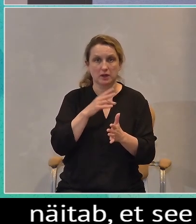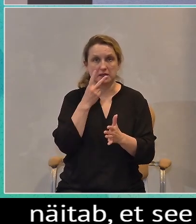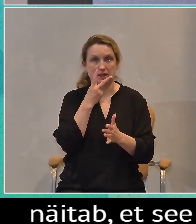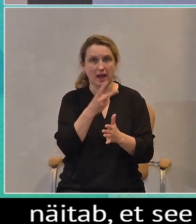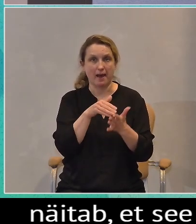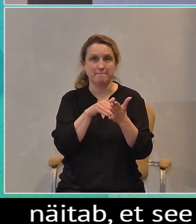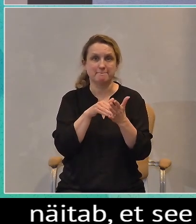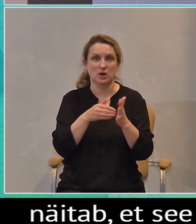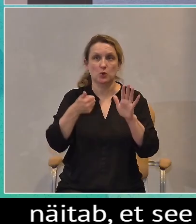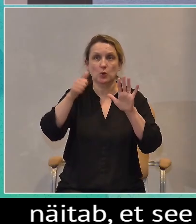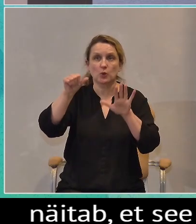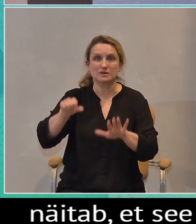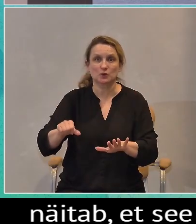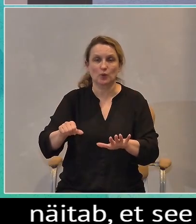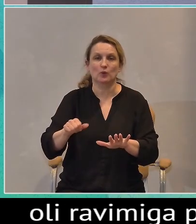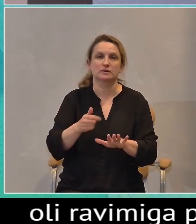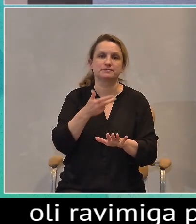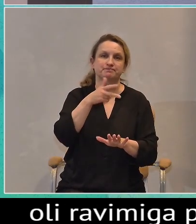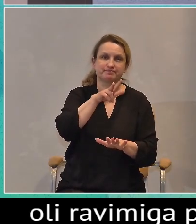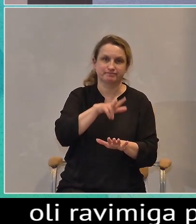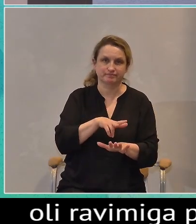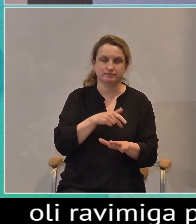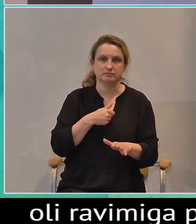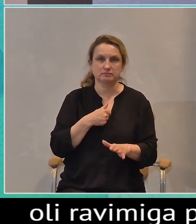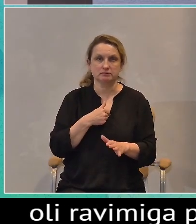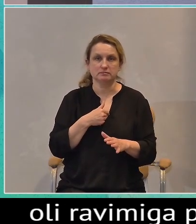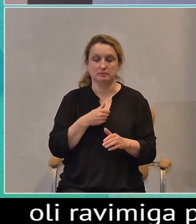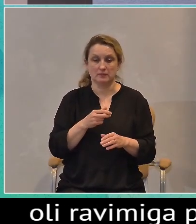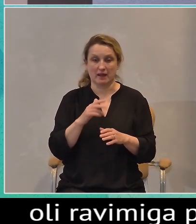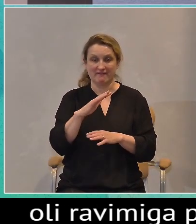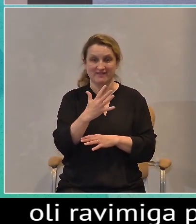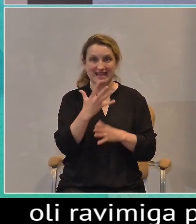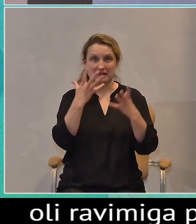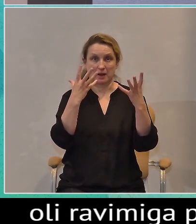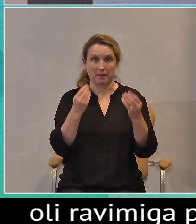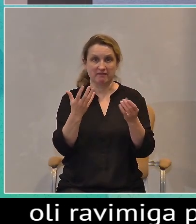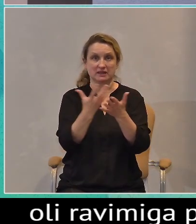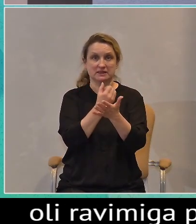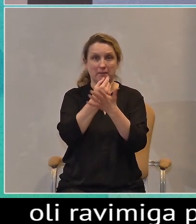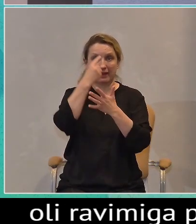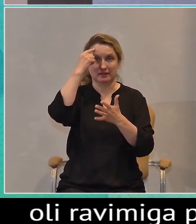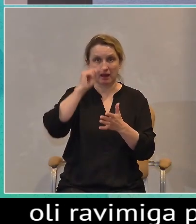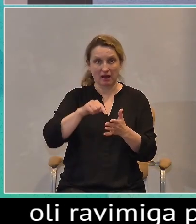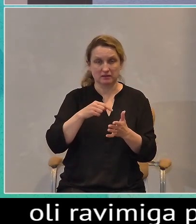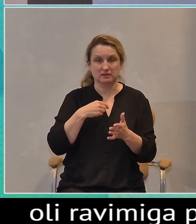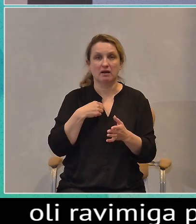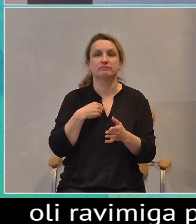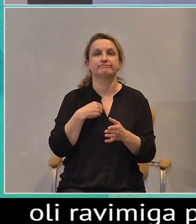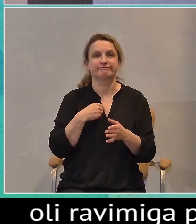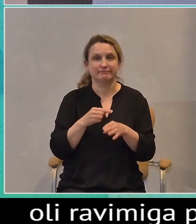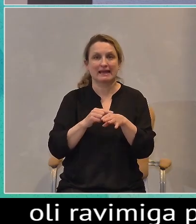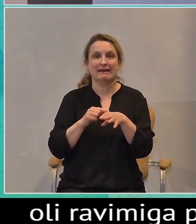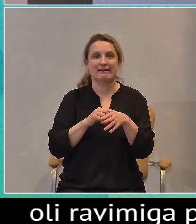Nii, kuidas meie siis raviotsusest teostuseni jõudsime, et kohe kui 5. päeval saime teada, et lapsel on siis